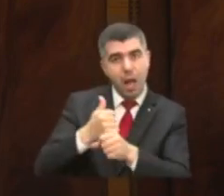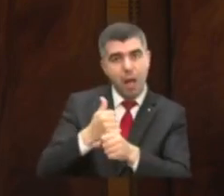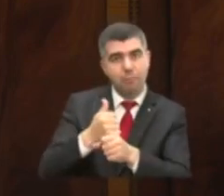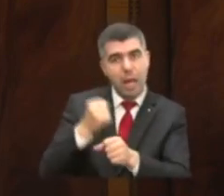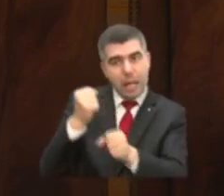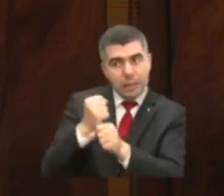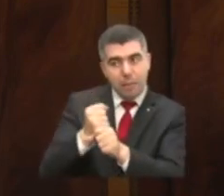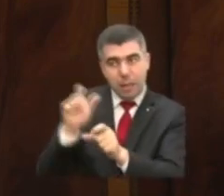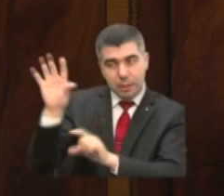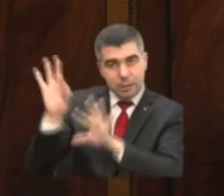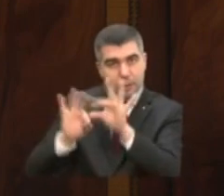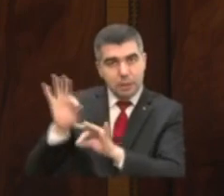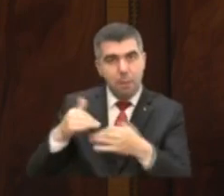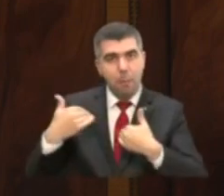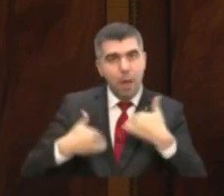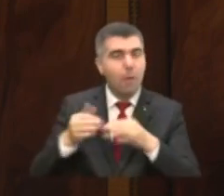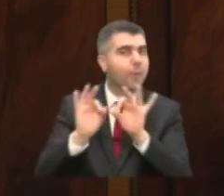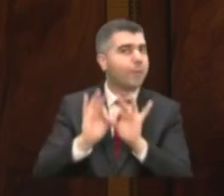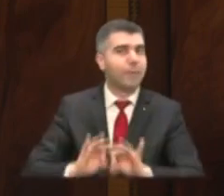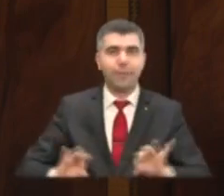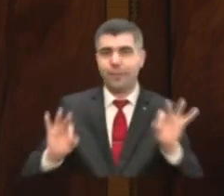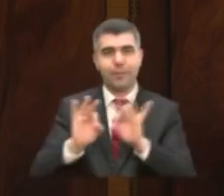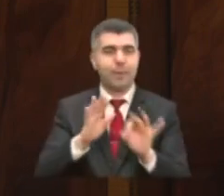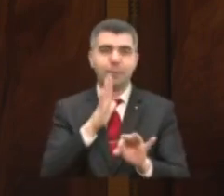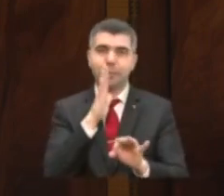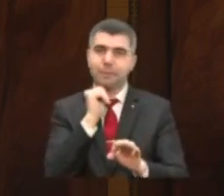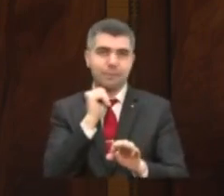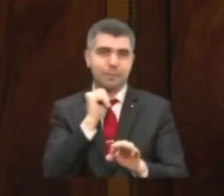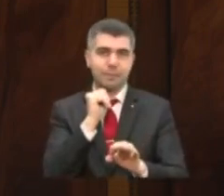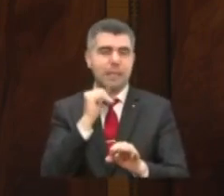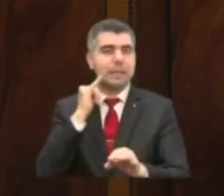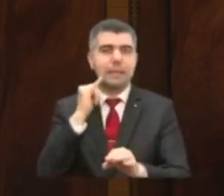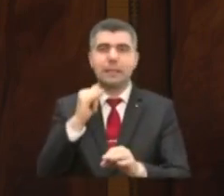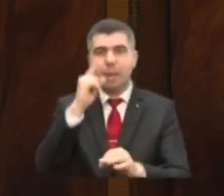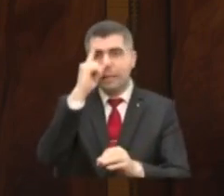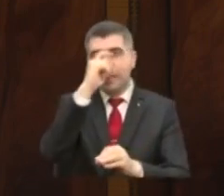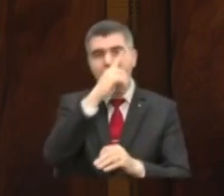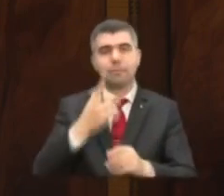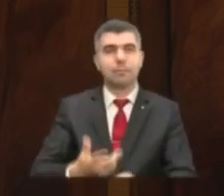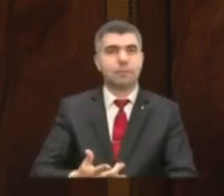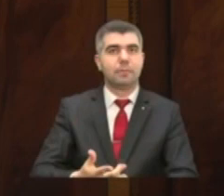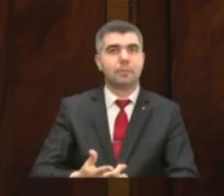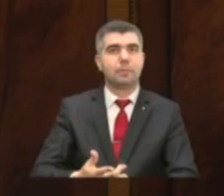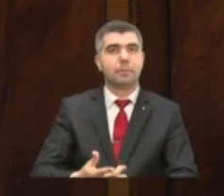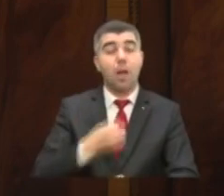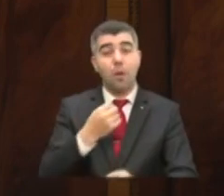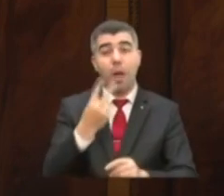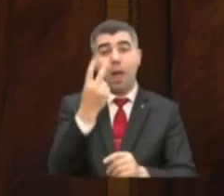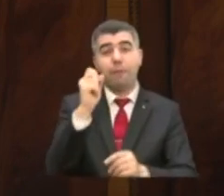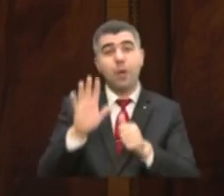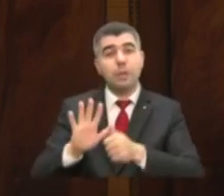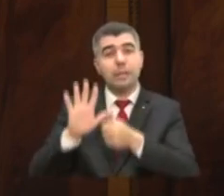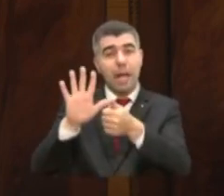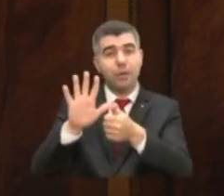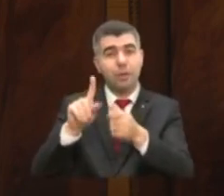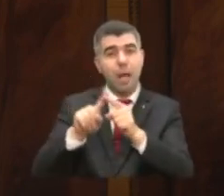جهود، صحيح الجميع حاول، ولكن دائما كان هناك صعوبات. وبالتالي في 2016 صدر مرسوم